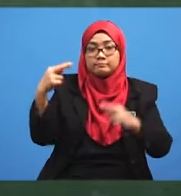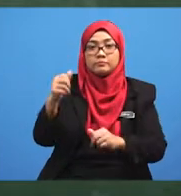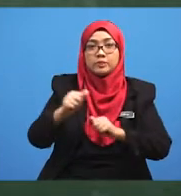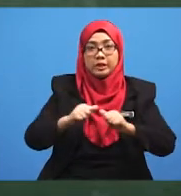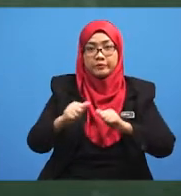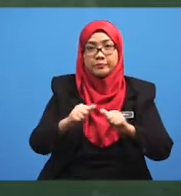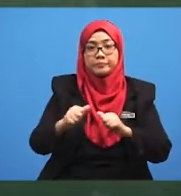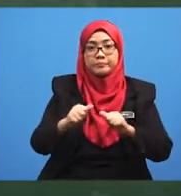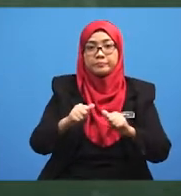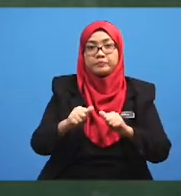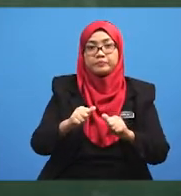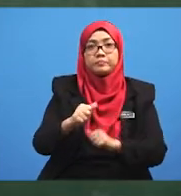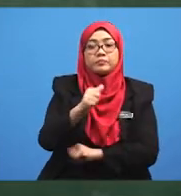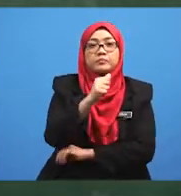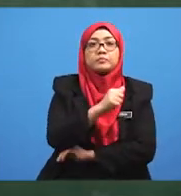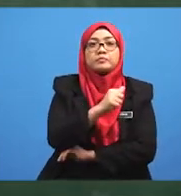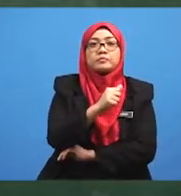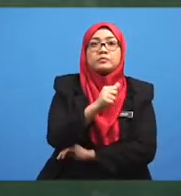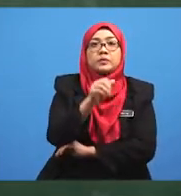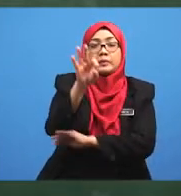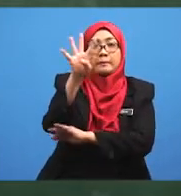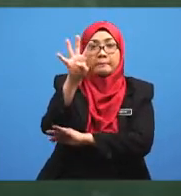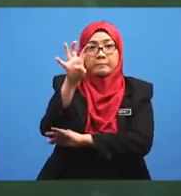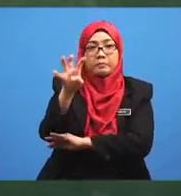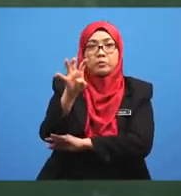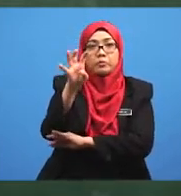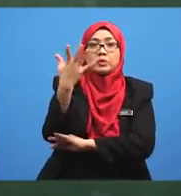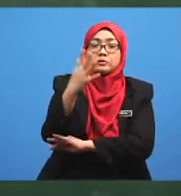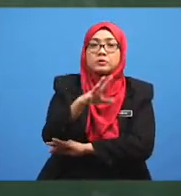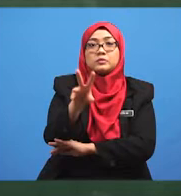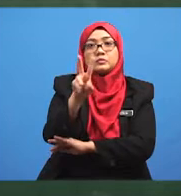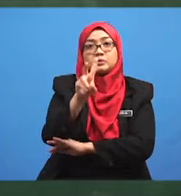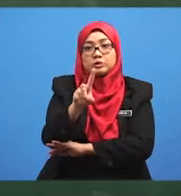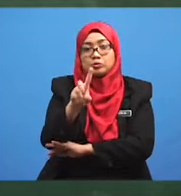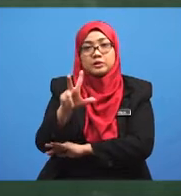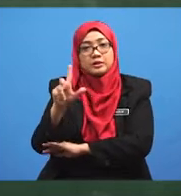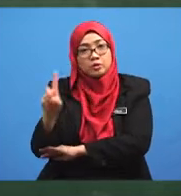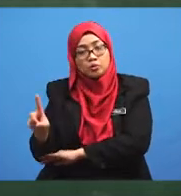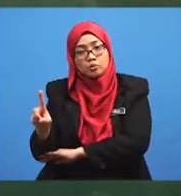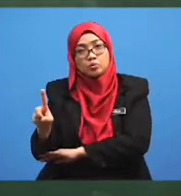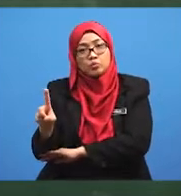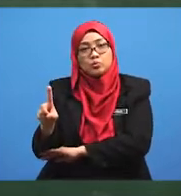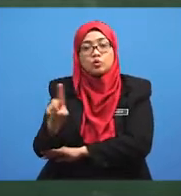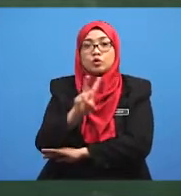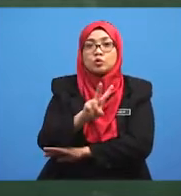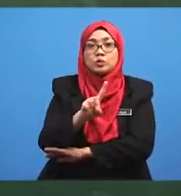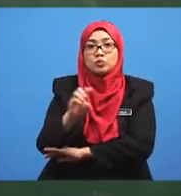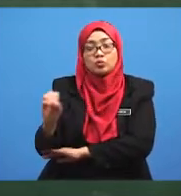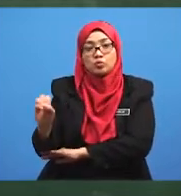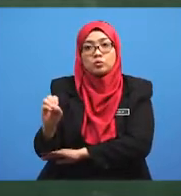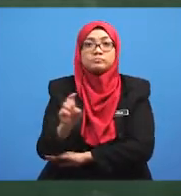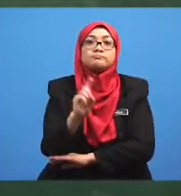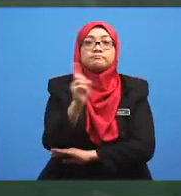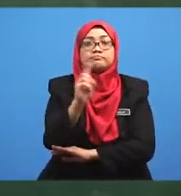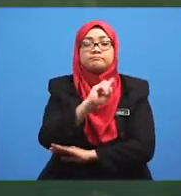Kolbat 60, strontium 90, iodin 131, polonium